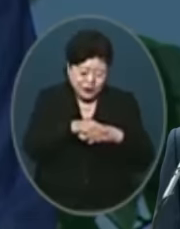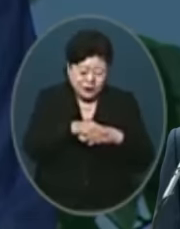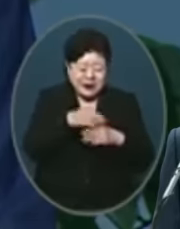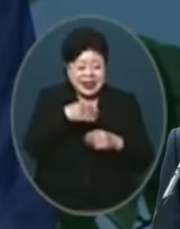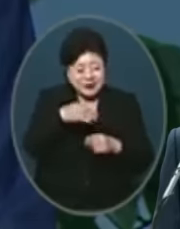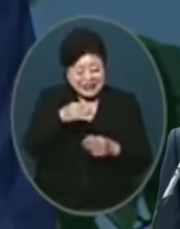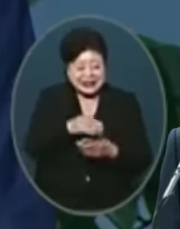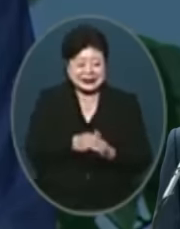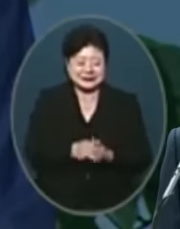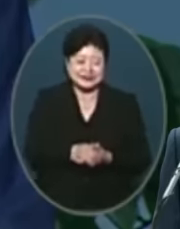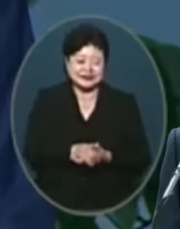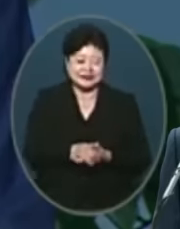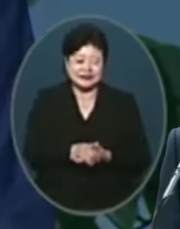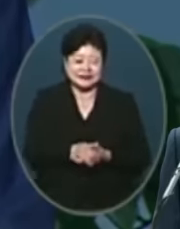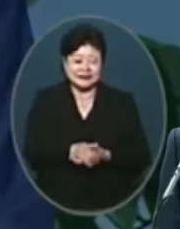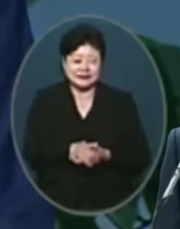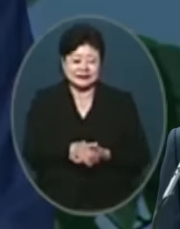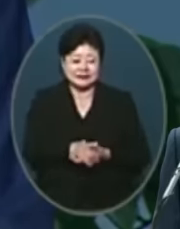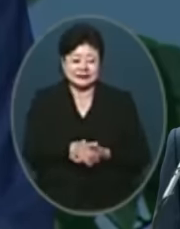가는 것입니다.